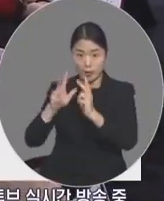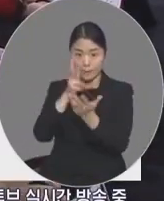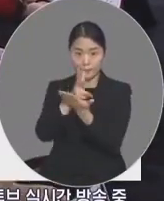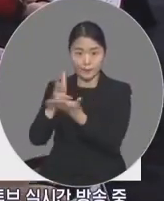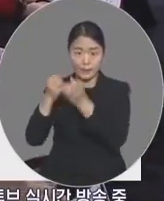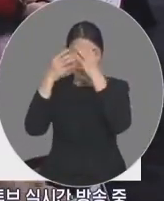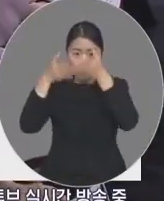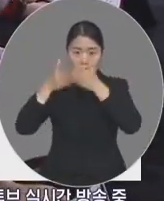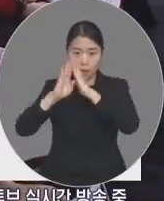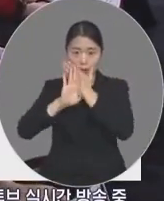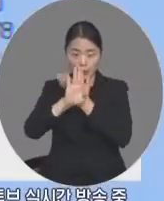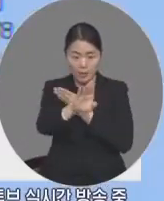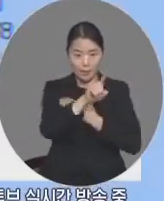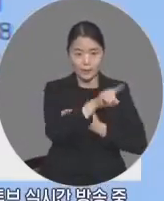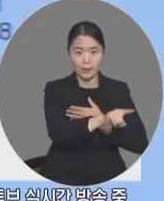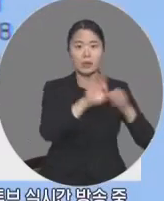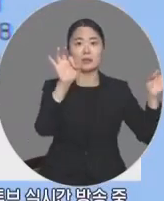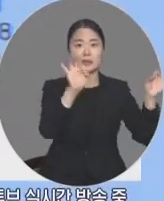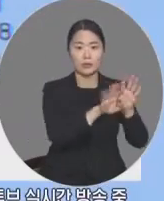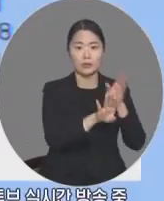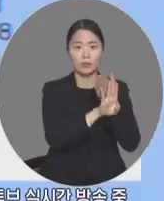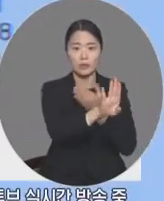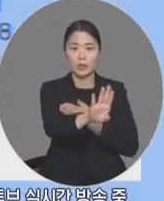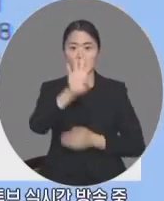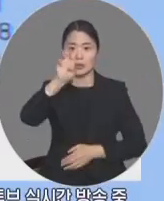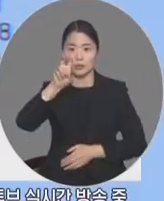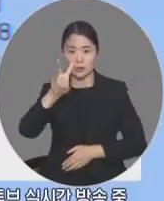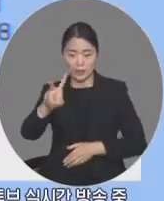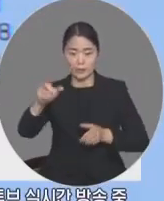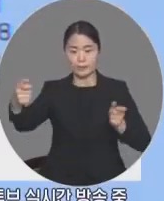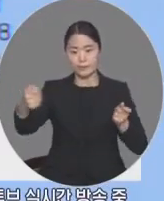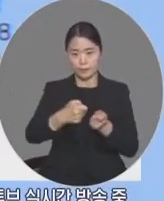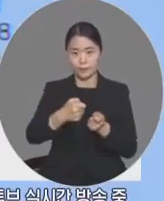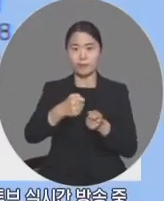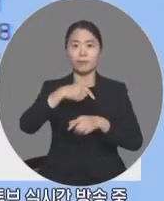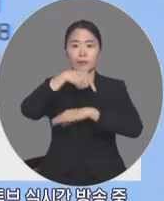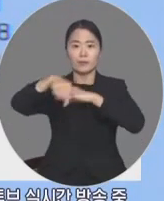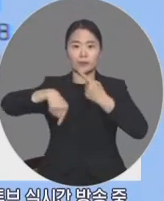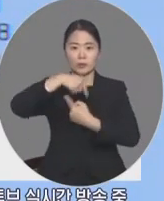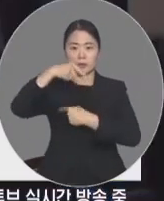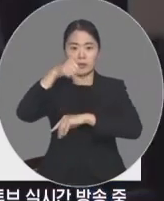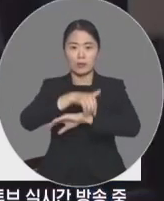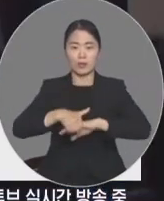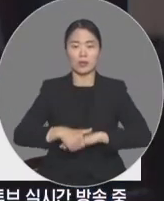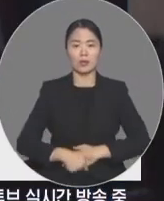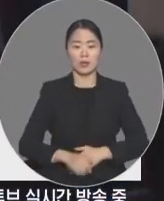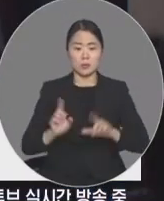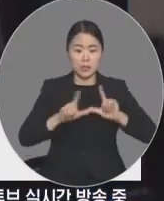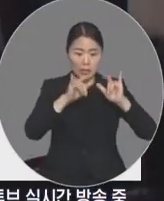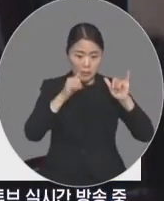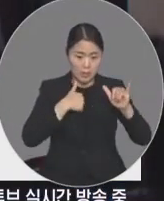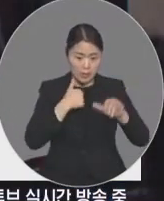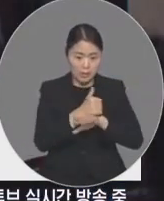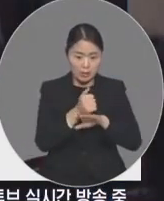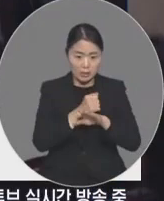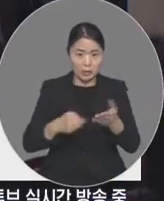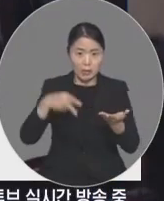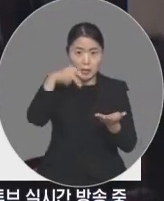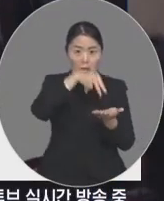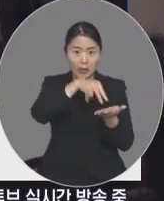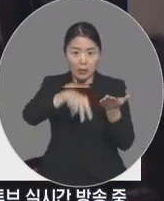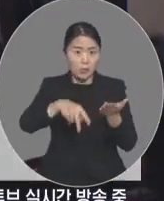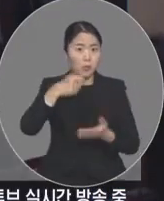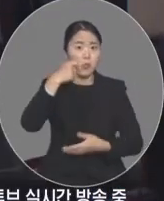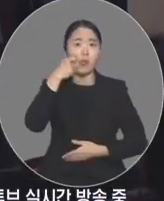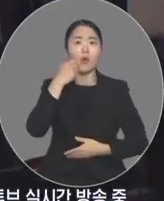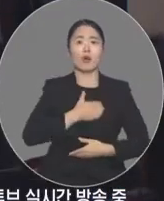폐지하고 32개는 단축해 정비할 예정입니다. 주민들은 자신이 이용하던 노선이 사라지는 것에 대한 걱정이